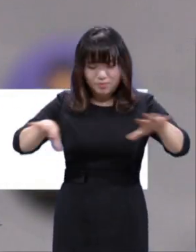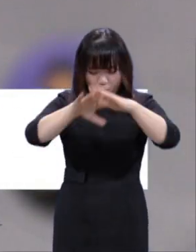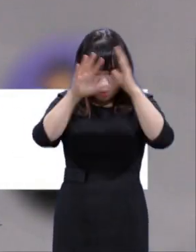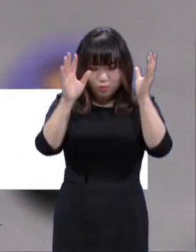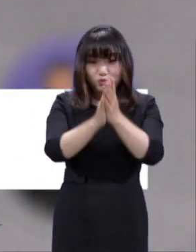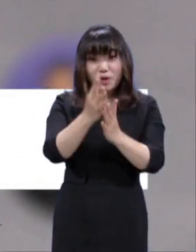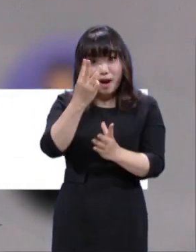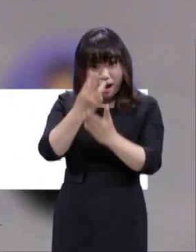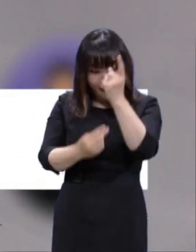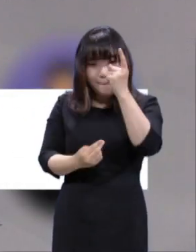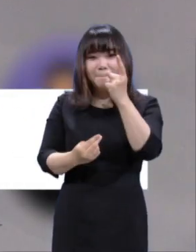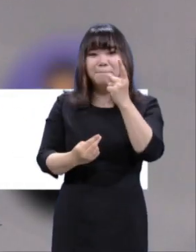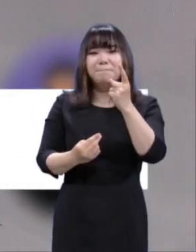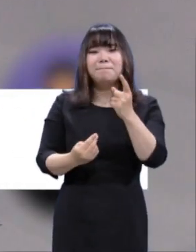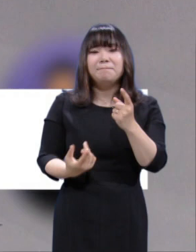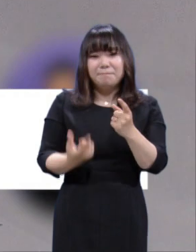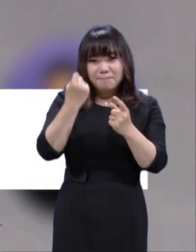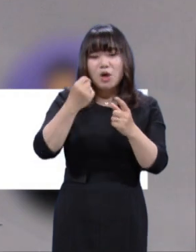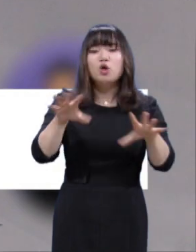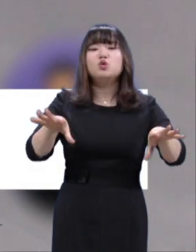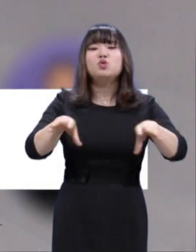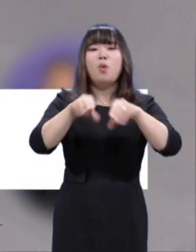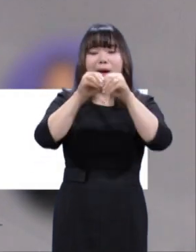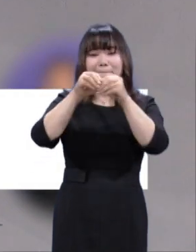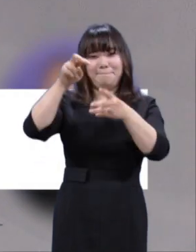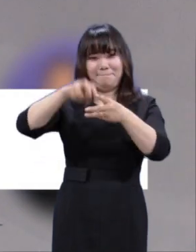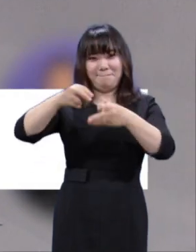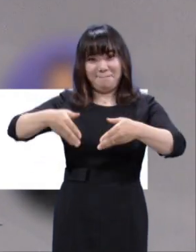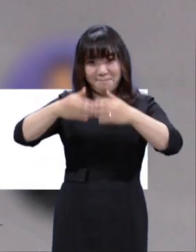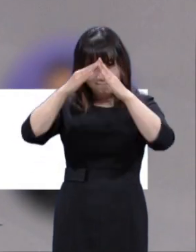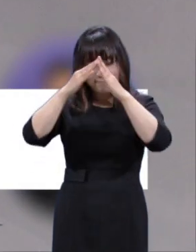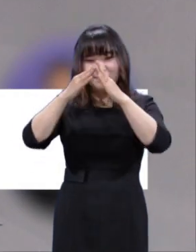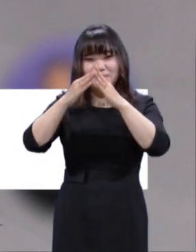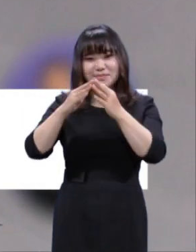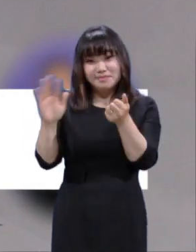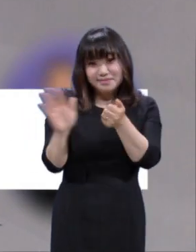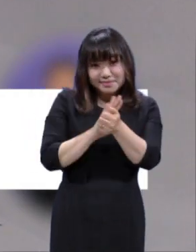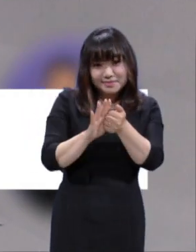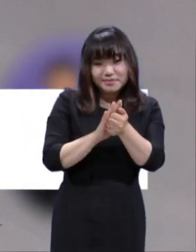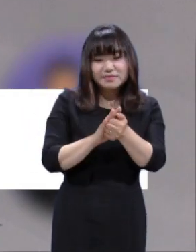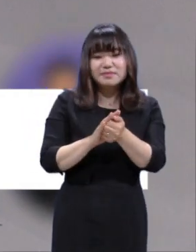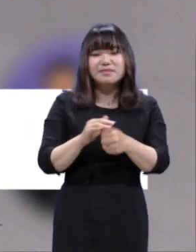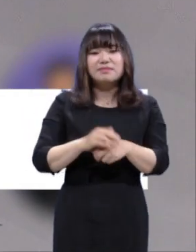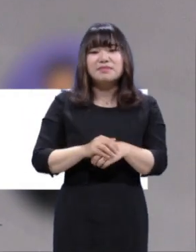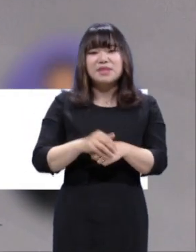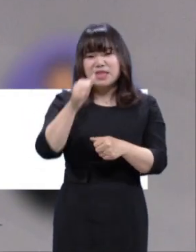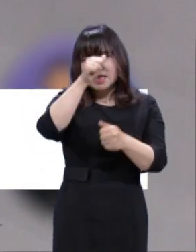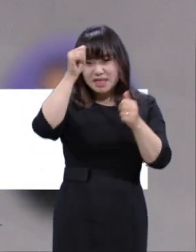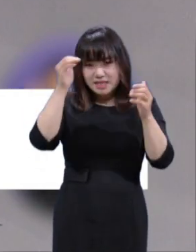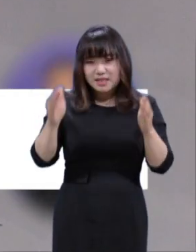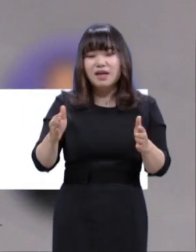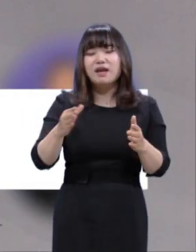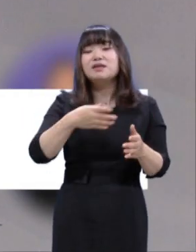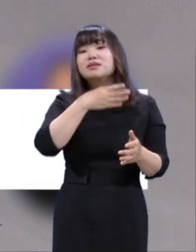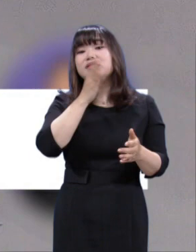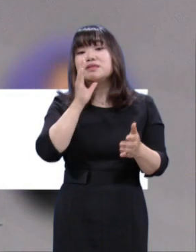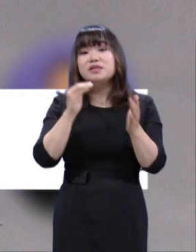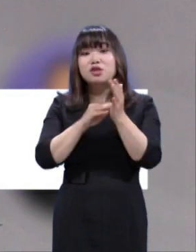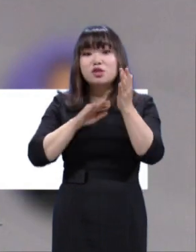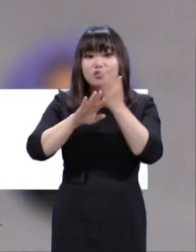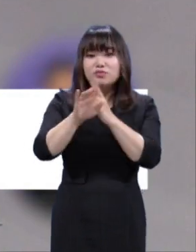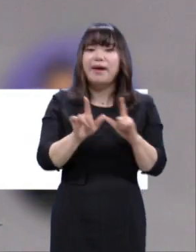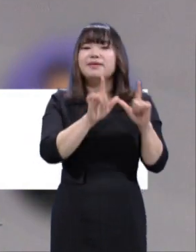한꺼번에 신통복지 종합타운으로서의 역할을 만들어서 제 인생 2막을 살아가는 데 있어서의 그 어려운